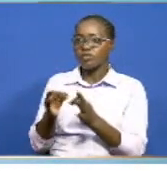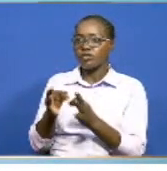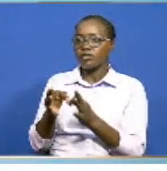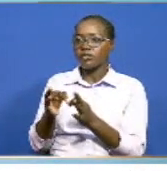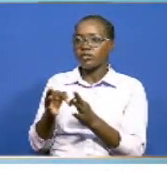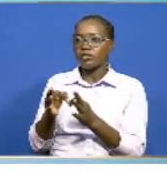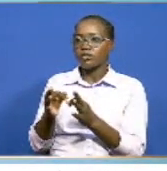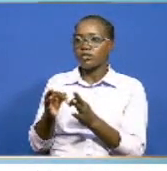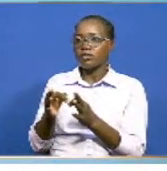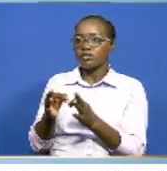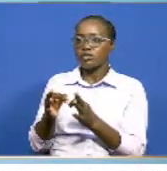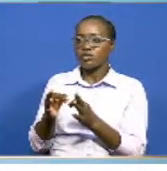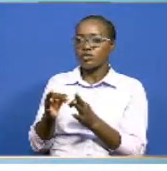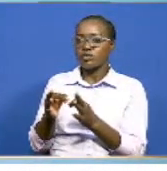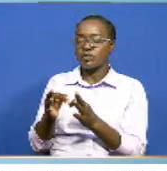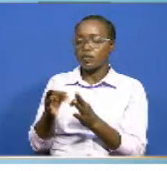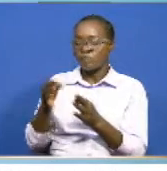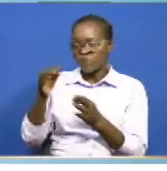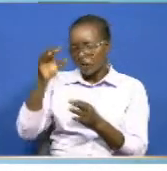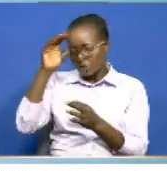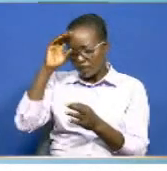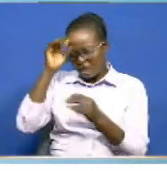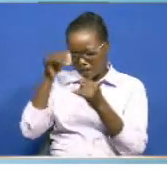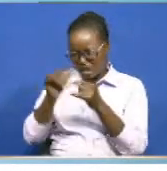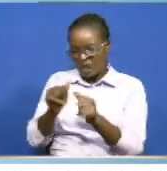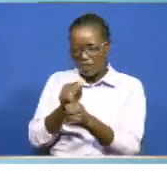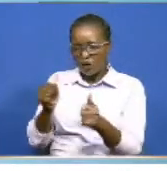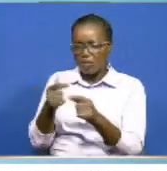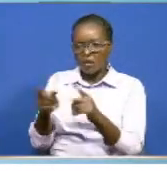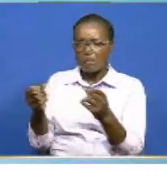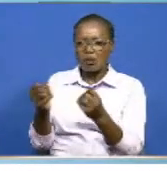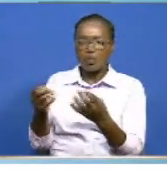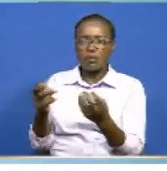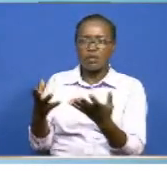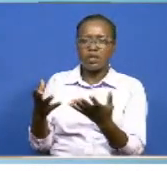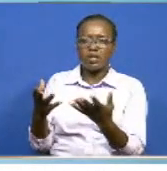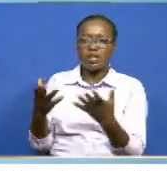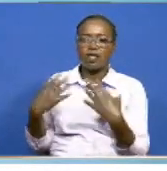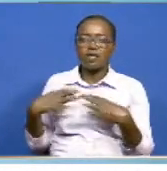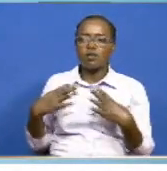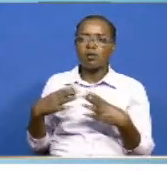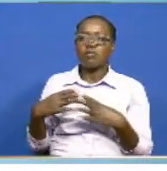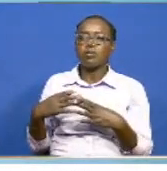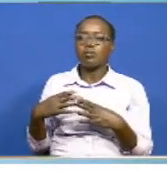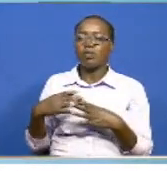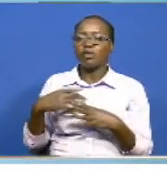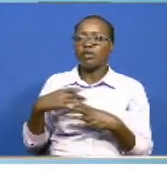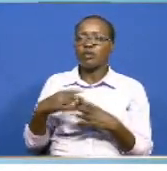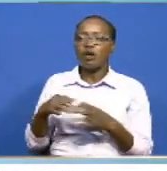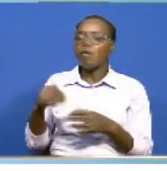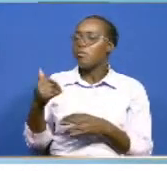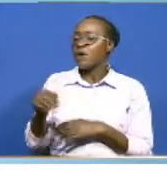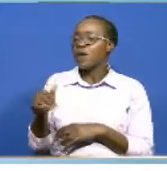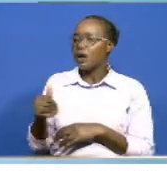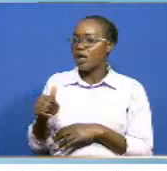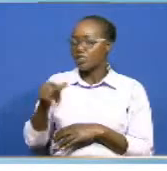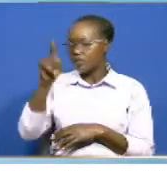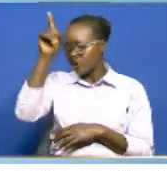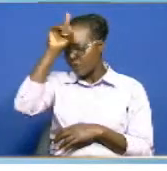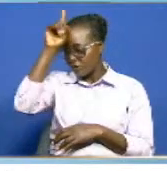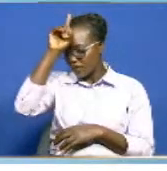ikizingatia sababu najua wamejaribu. Lakini kuna wengi sana watu ambao wako huko mashinani hawajafanya nini?